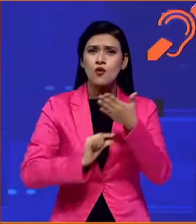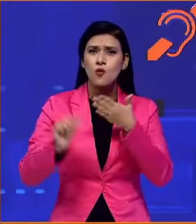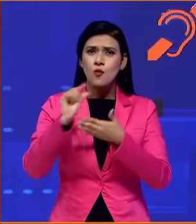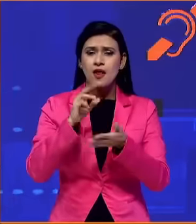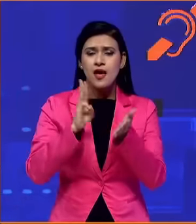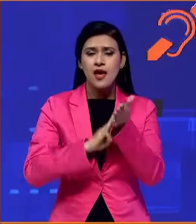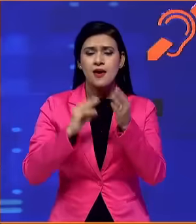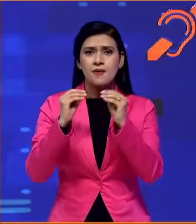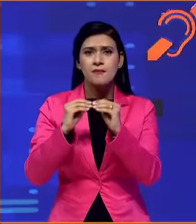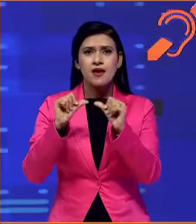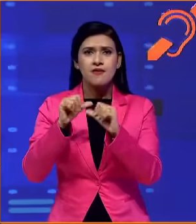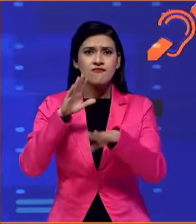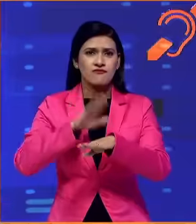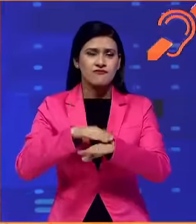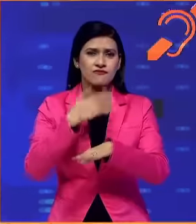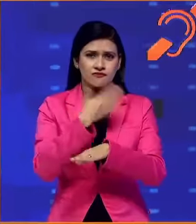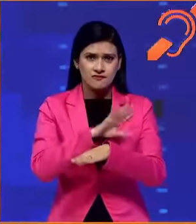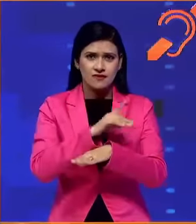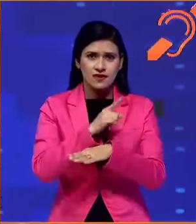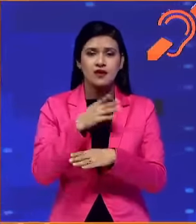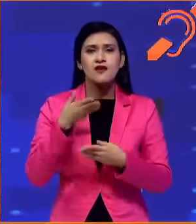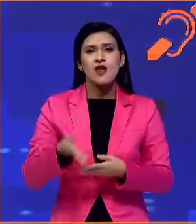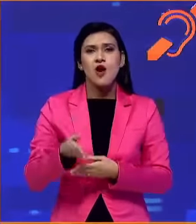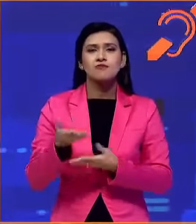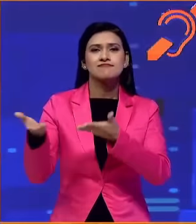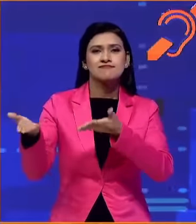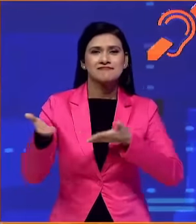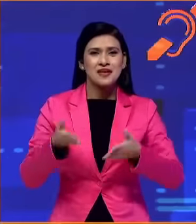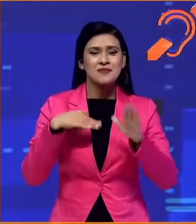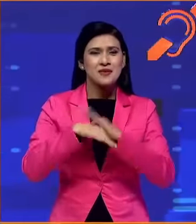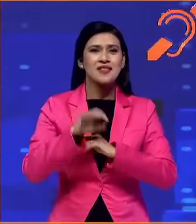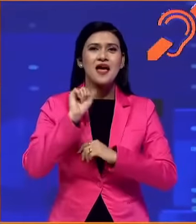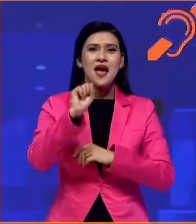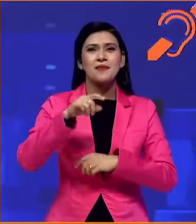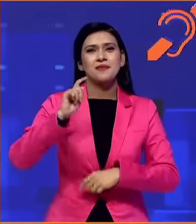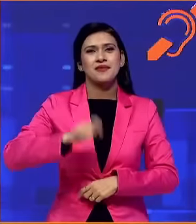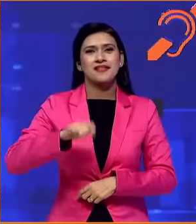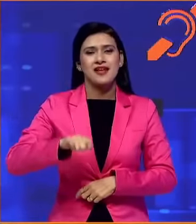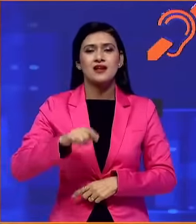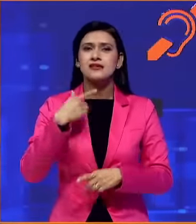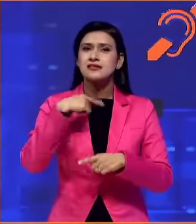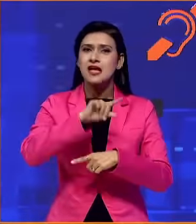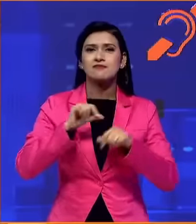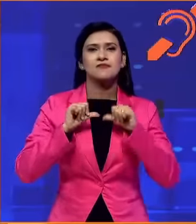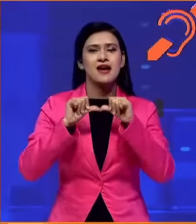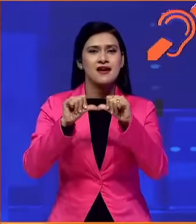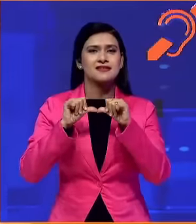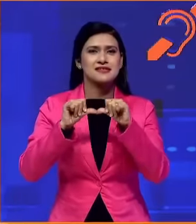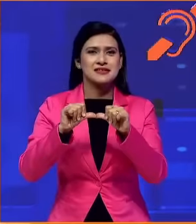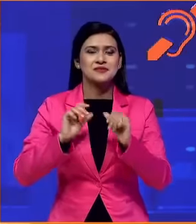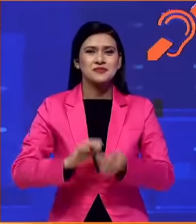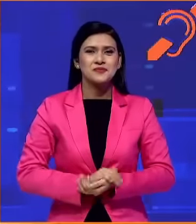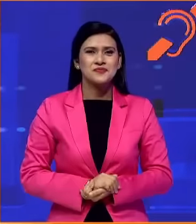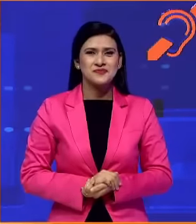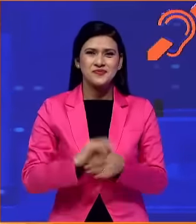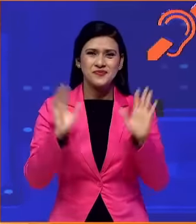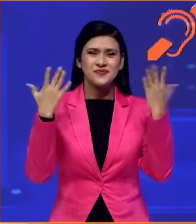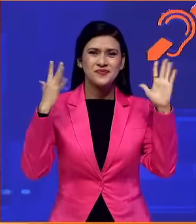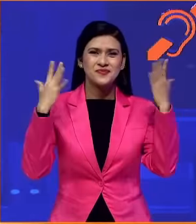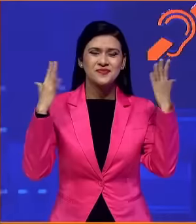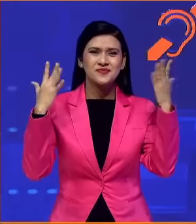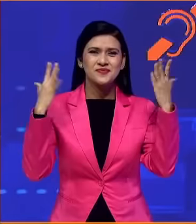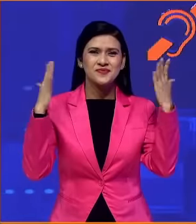पेंसिल्वेनियाविश्वविद्यालयकेव्हार्टनस्कूलसेएमबीएकरचुकेसचिन पायलट'आपकीअदालत'मेंस्वयंकाप्रतिनिधित्वकरेंगे।तो चलिएआजकी